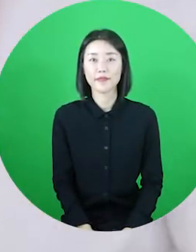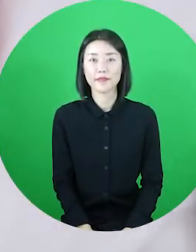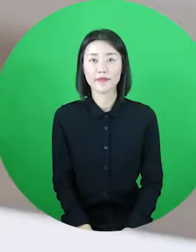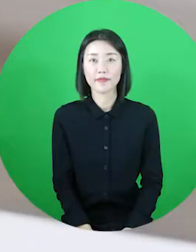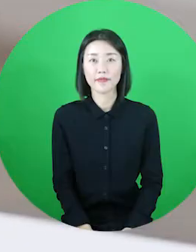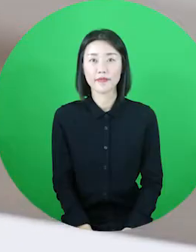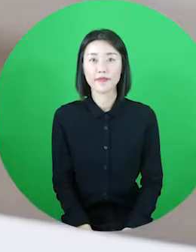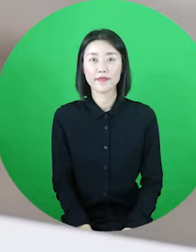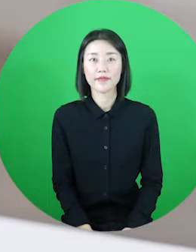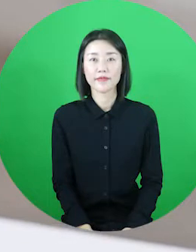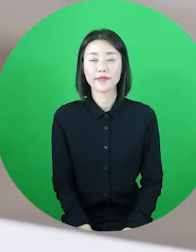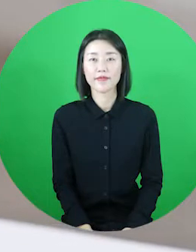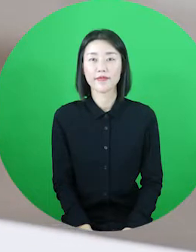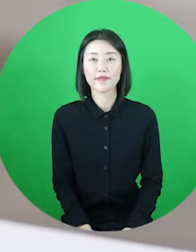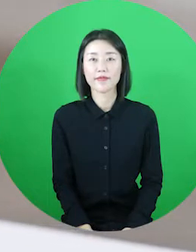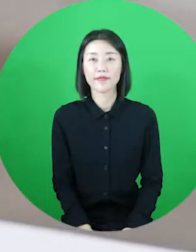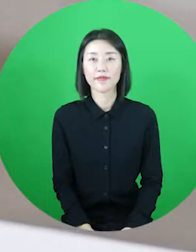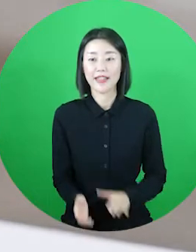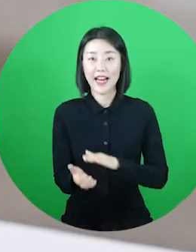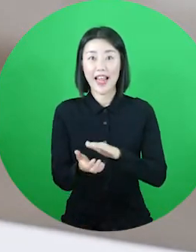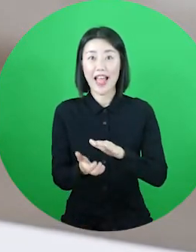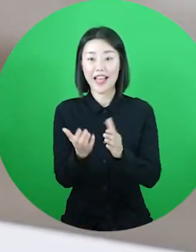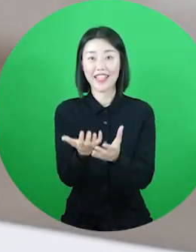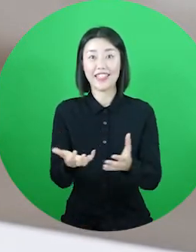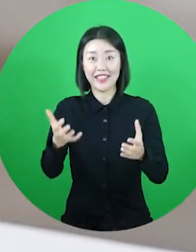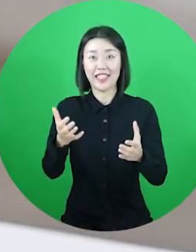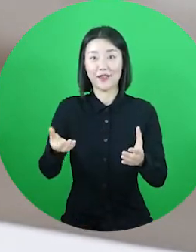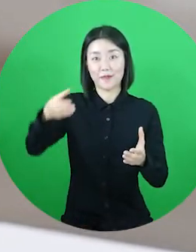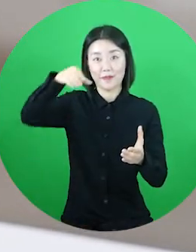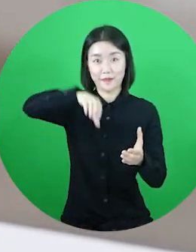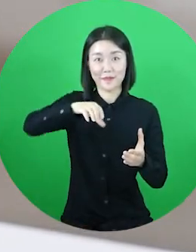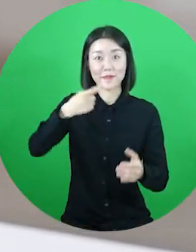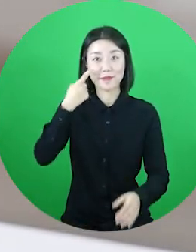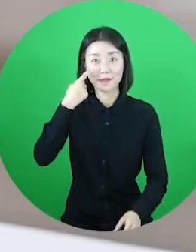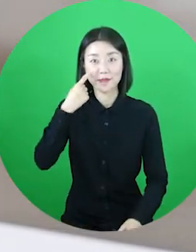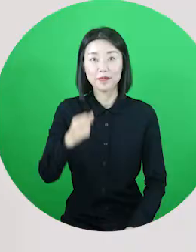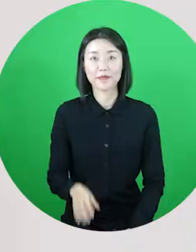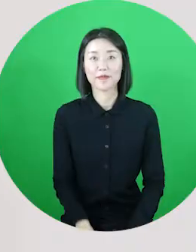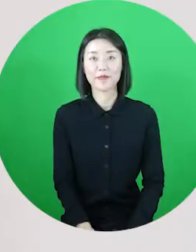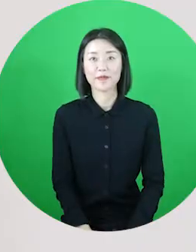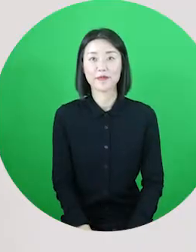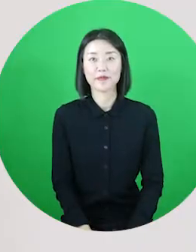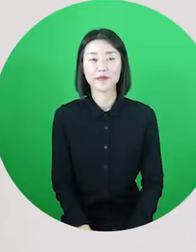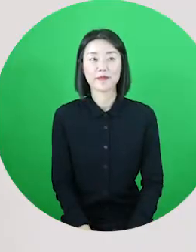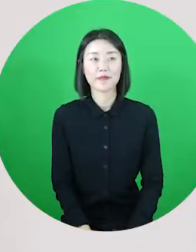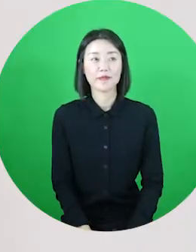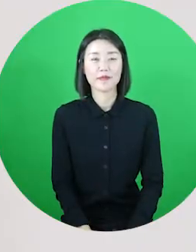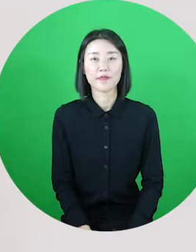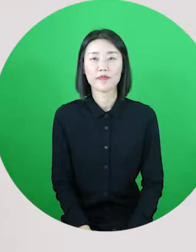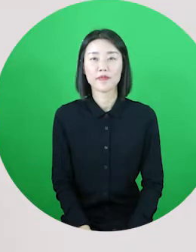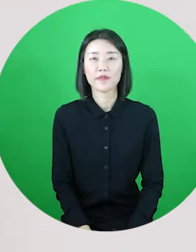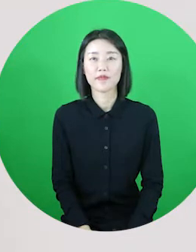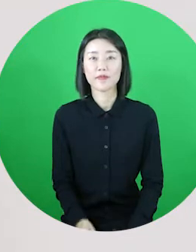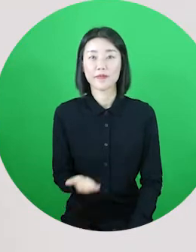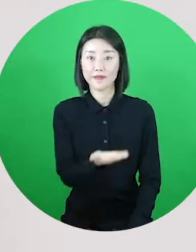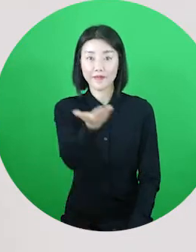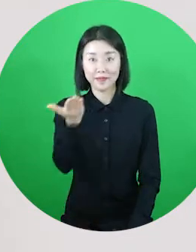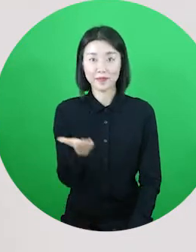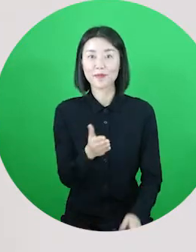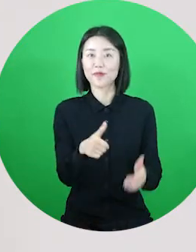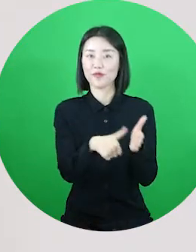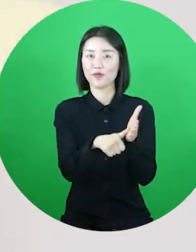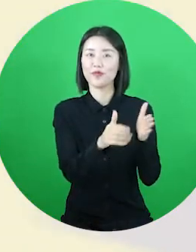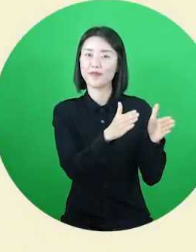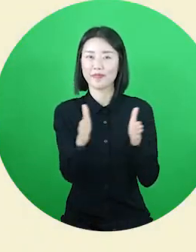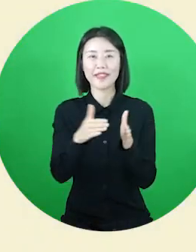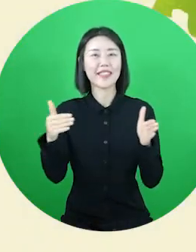그리고 그릇 안에 넣어줄게요. 자, 이렇게 해서 재료 준비가